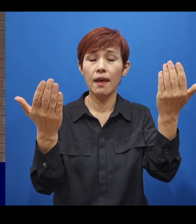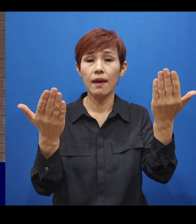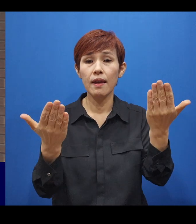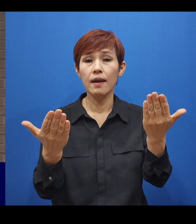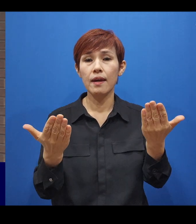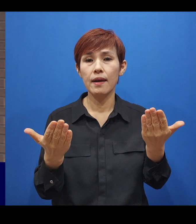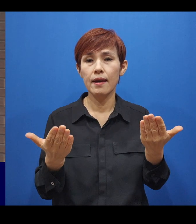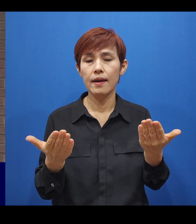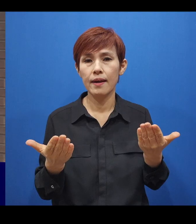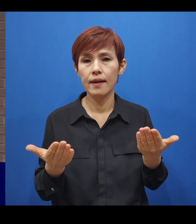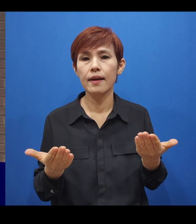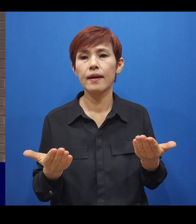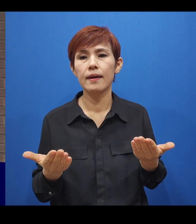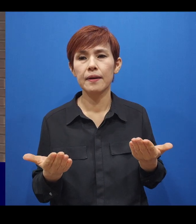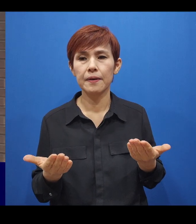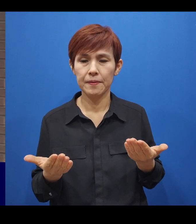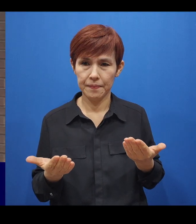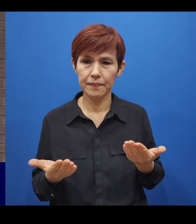붙드시네.